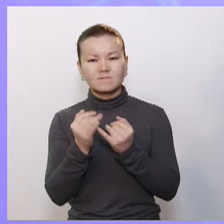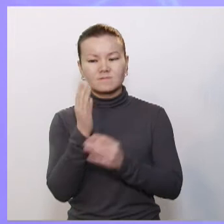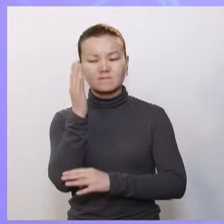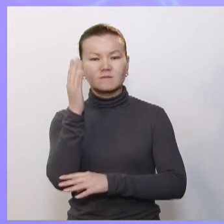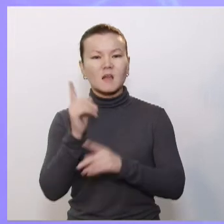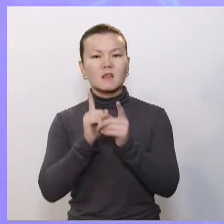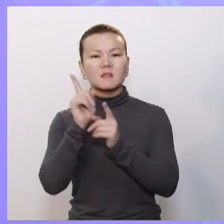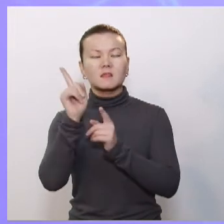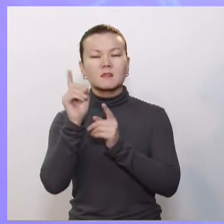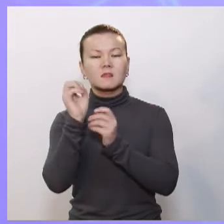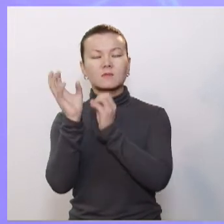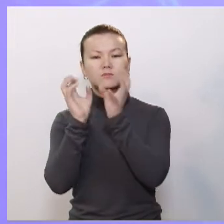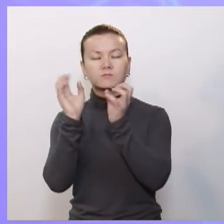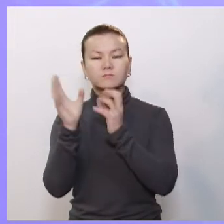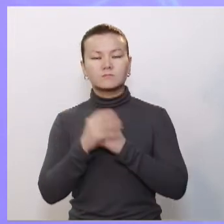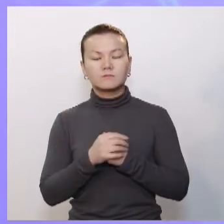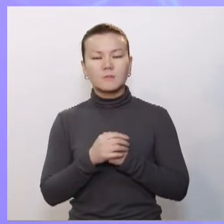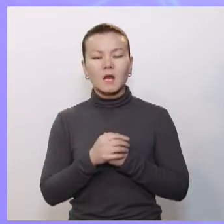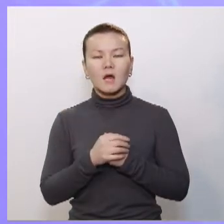Адамдар бак тигишет.